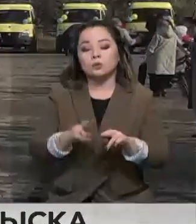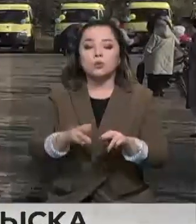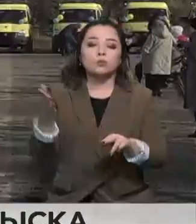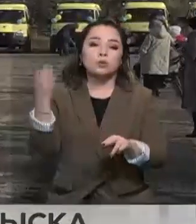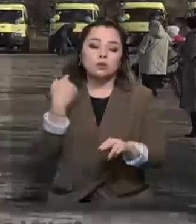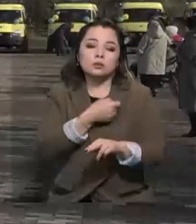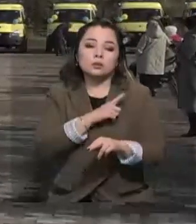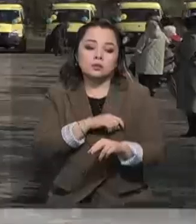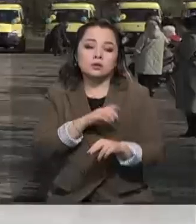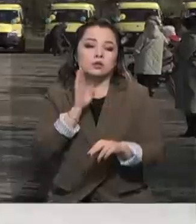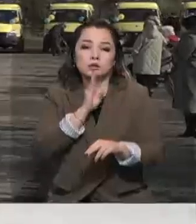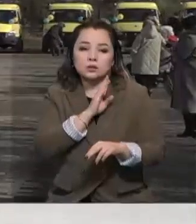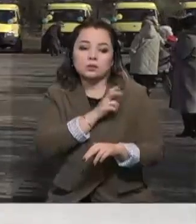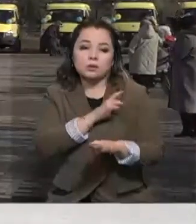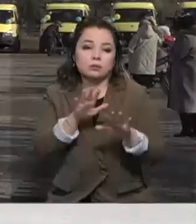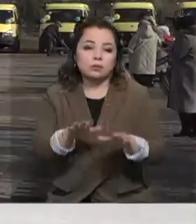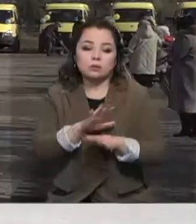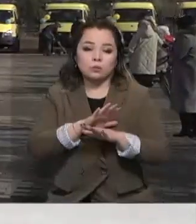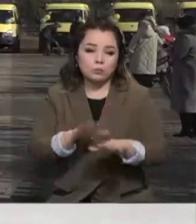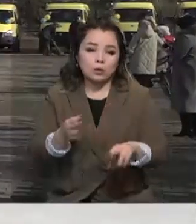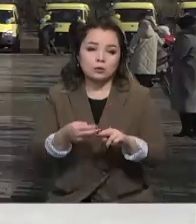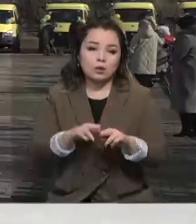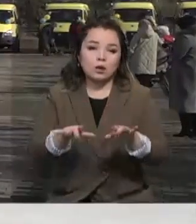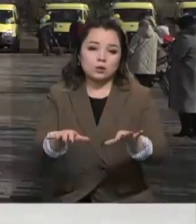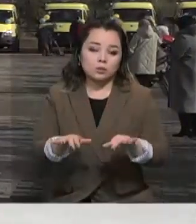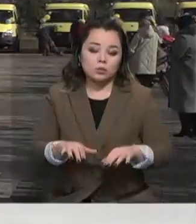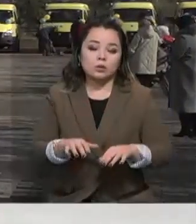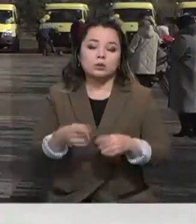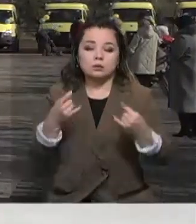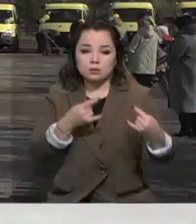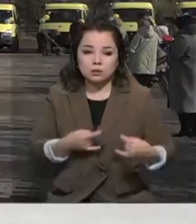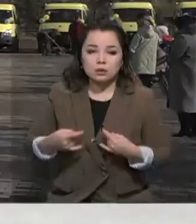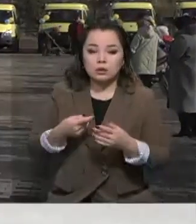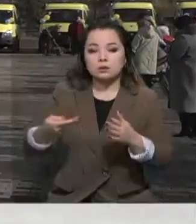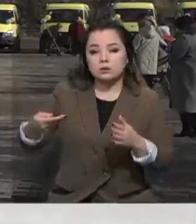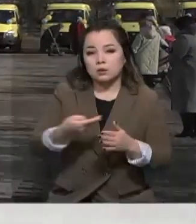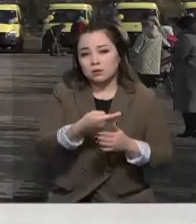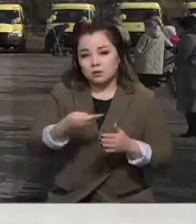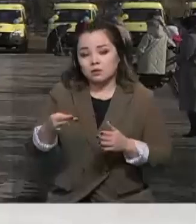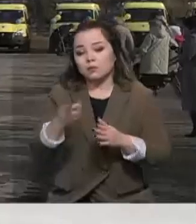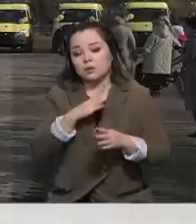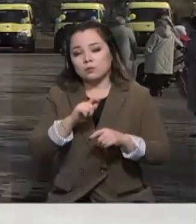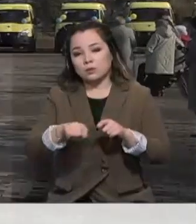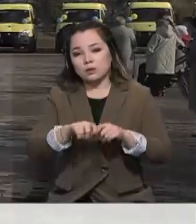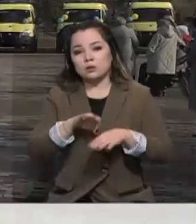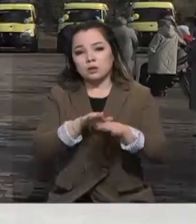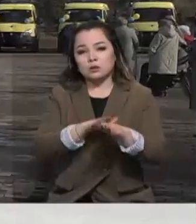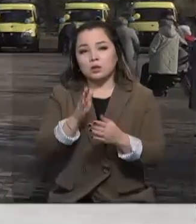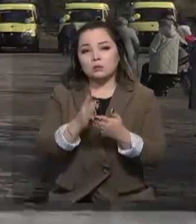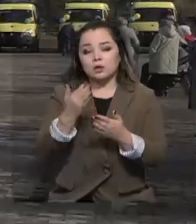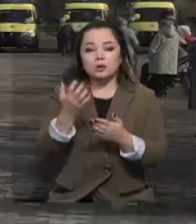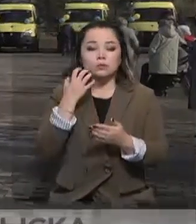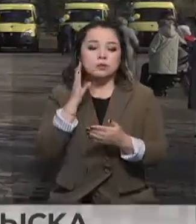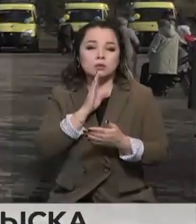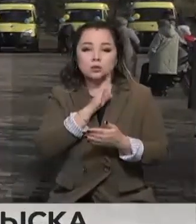бұрынғы фельдшерлік акушерлік пункттарда болмаған жаңағы компьютерный томография КТГ аппарат деп айтамыз. Біздер оны жаңағы